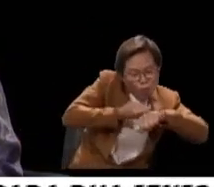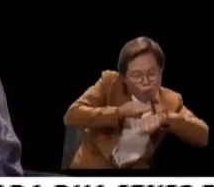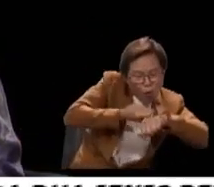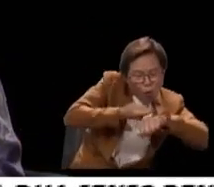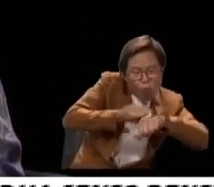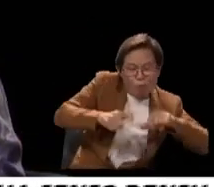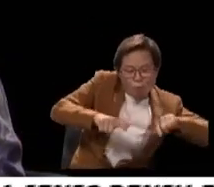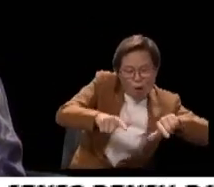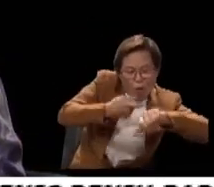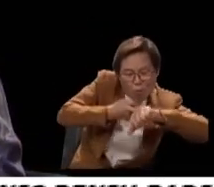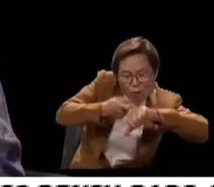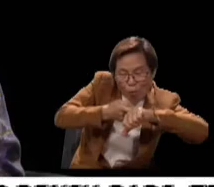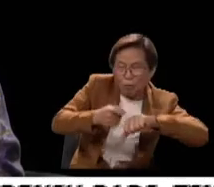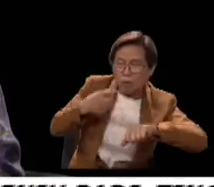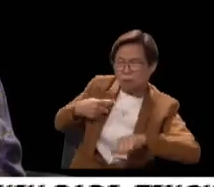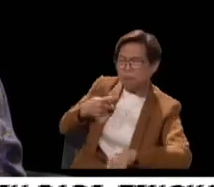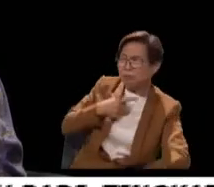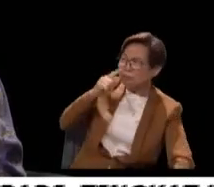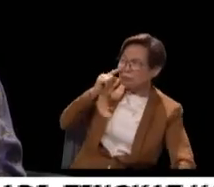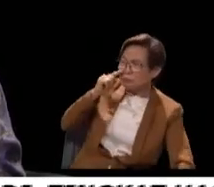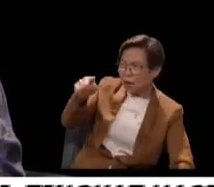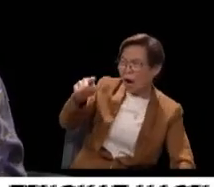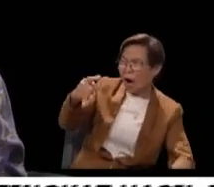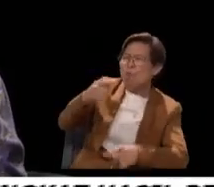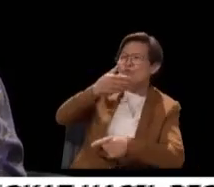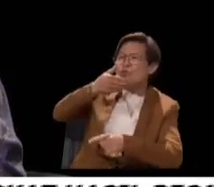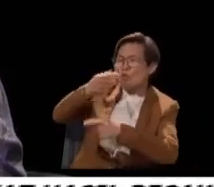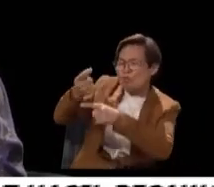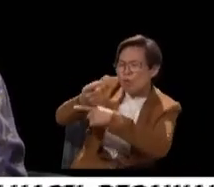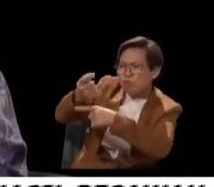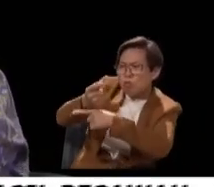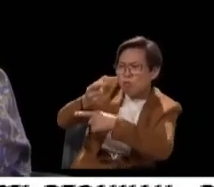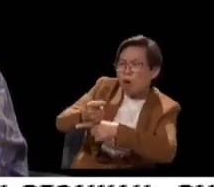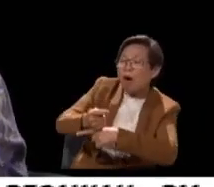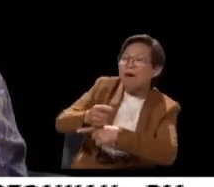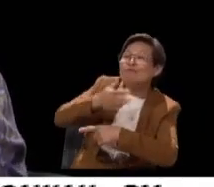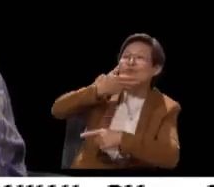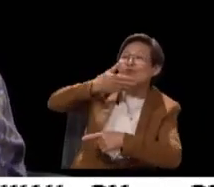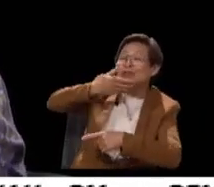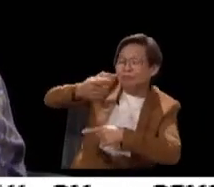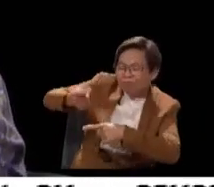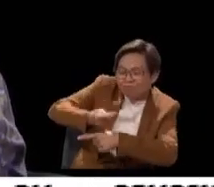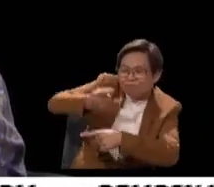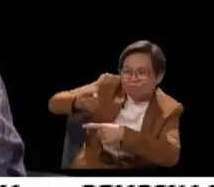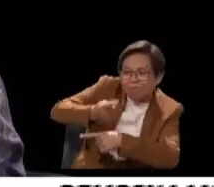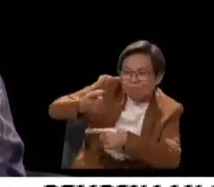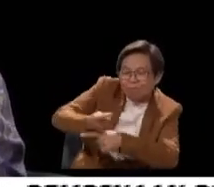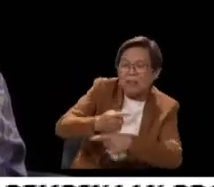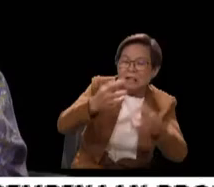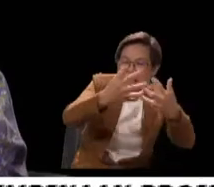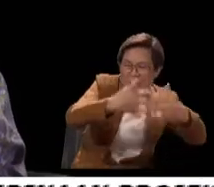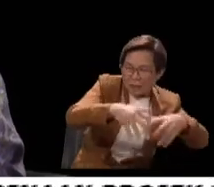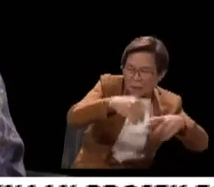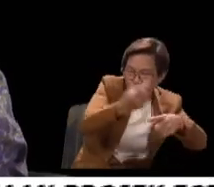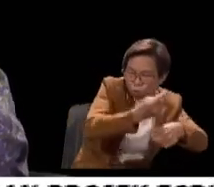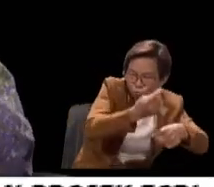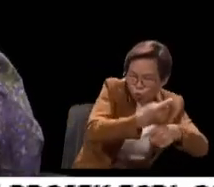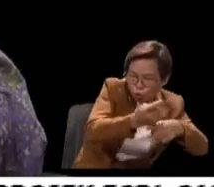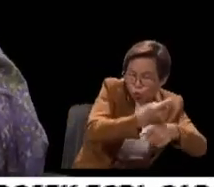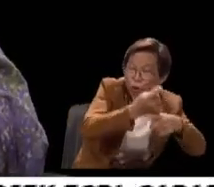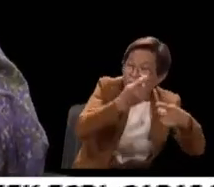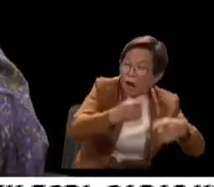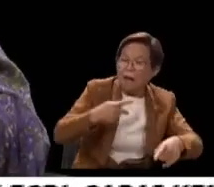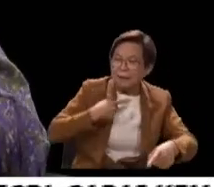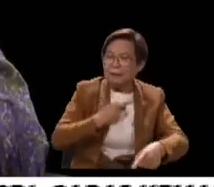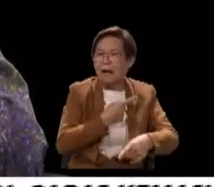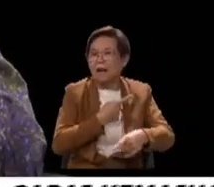er kita lihat banyak orang-orang muda yang telah kita latih di di apa ni di kilang-kilang tertentu dan ini